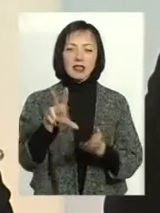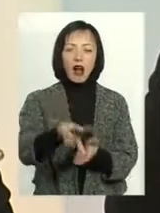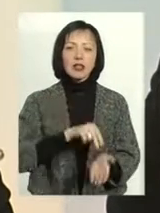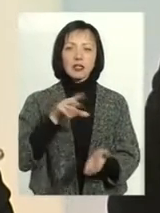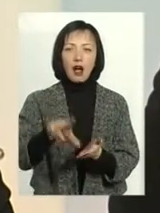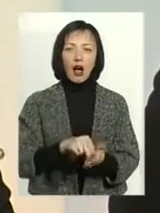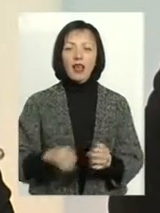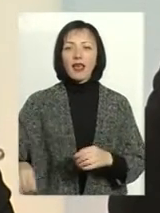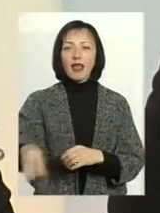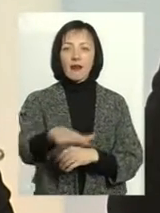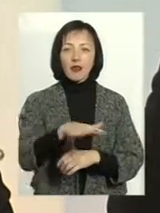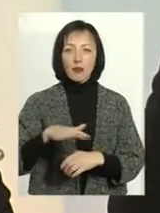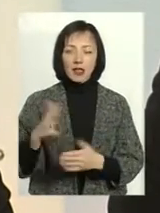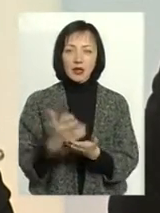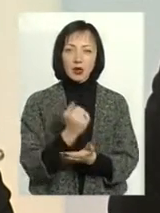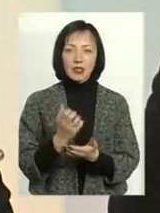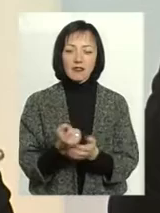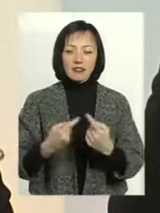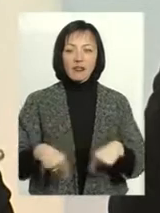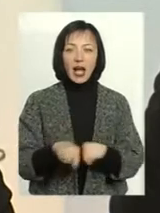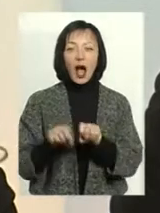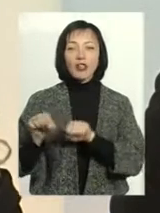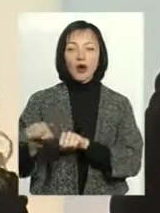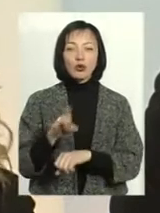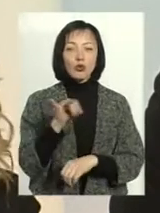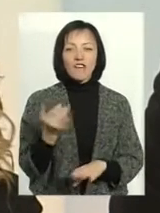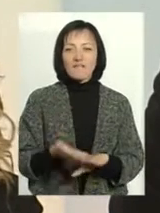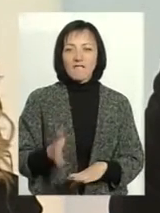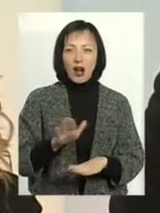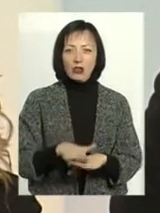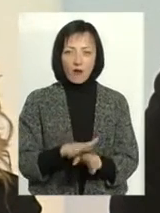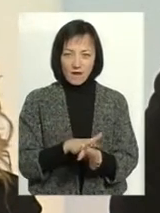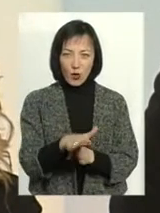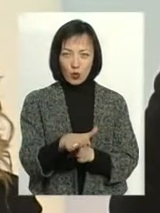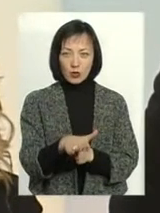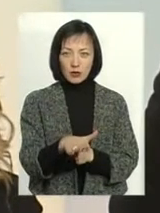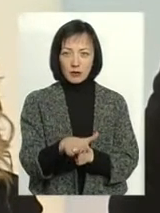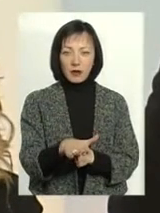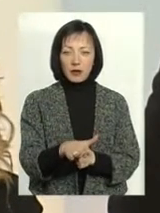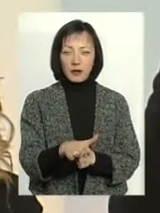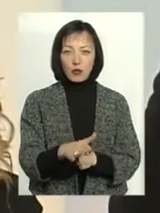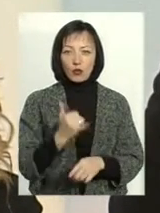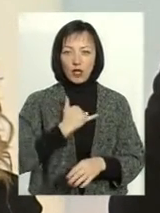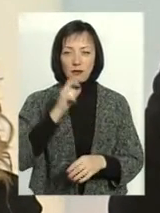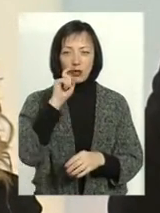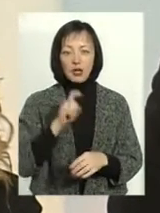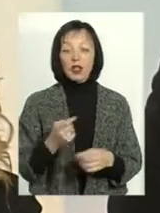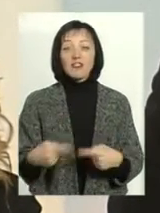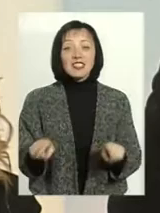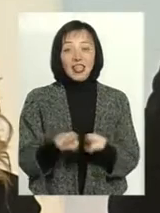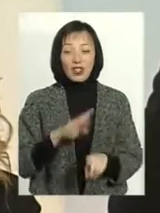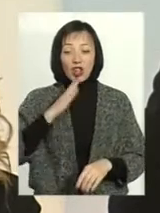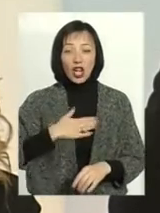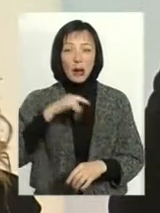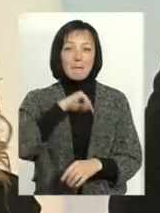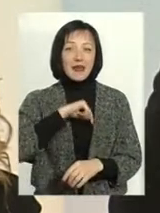зразках європейських досягнень в сфері адвокатури, дуже важко реалізовуються на Україні. Тому що все-таки наш